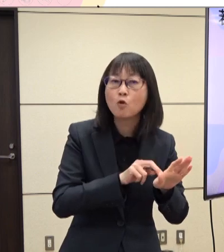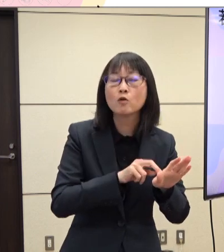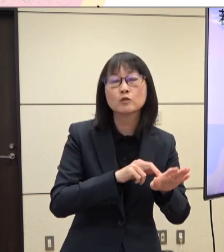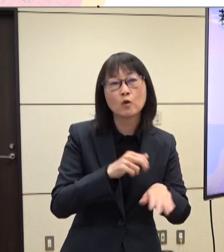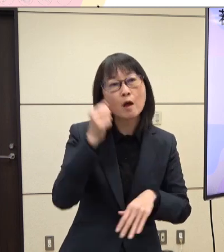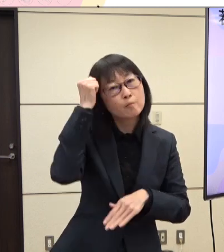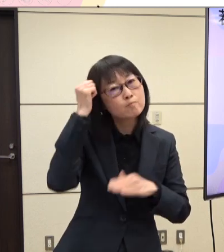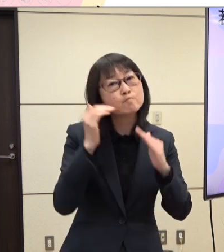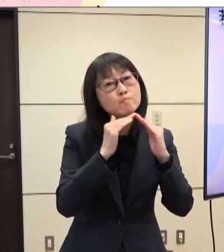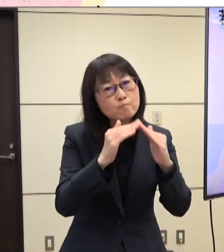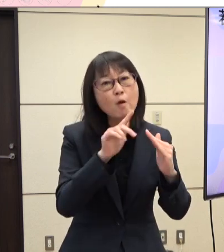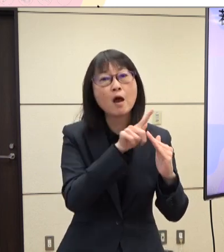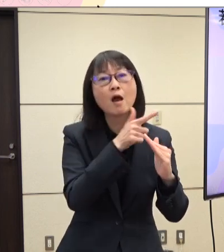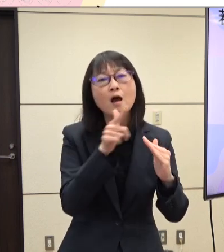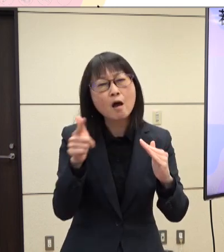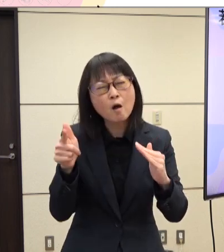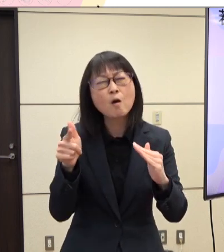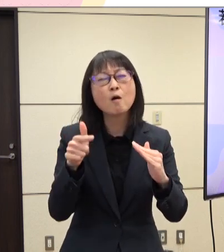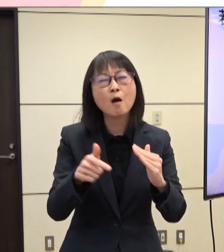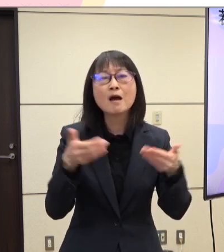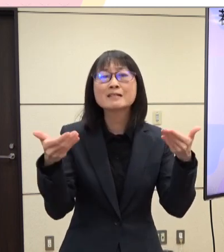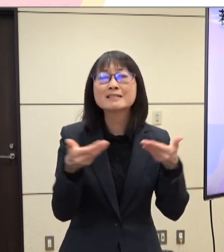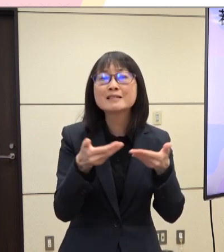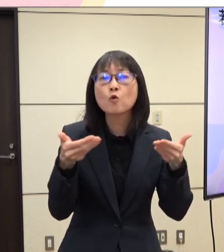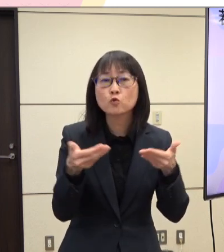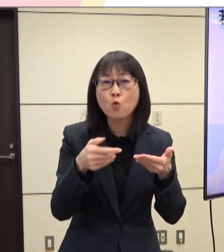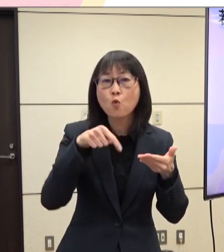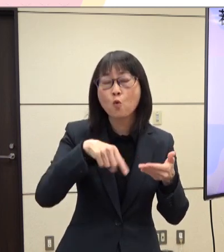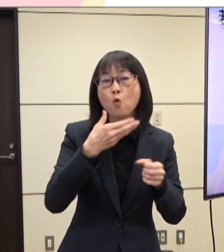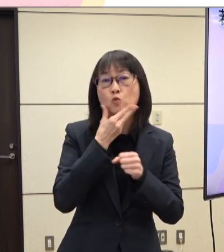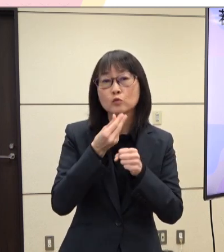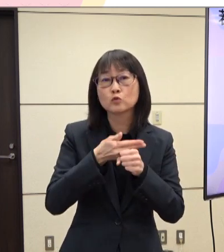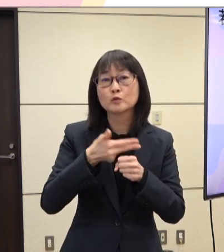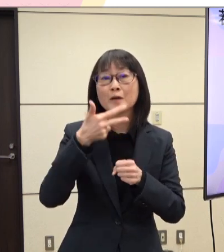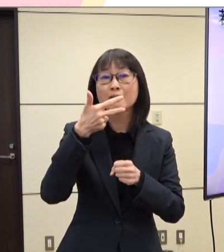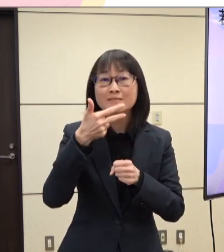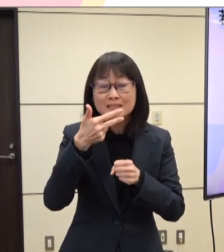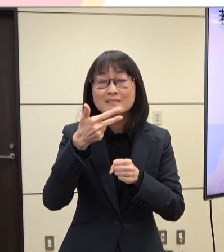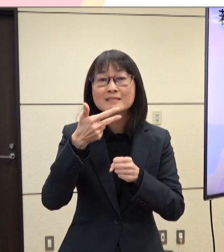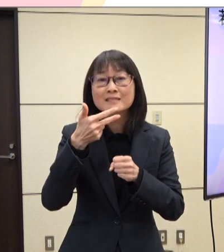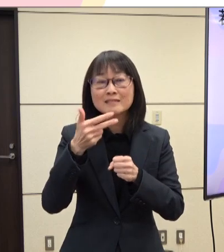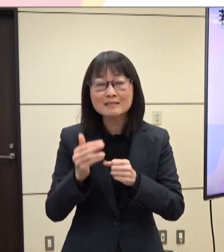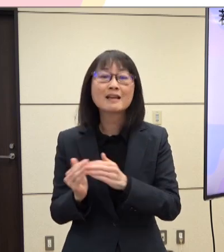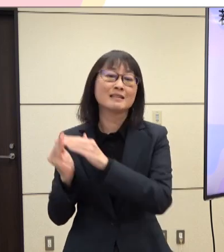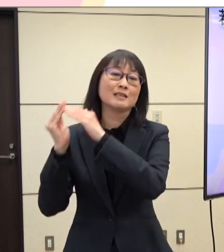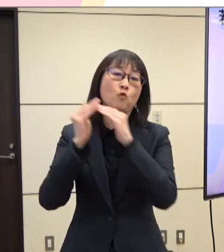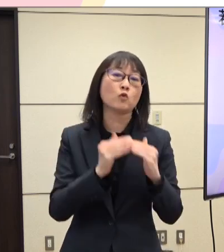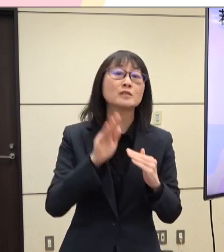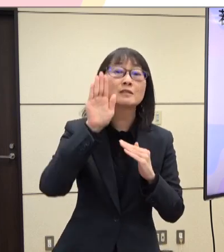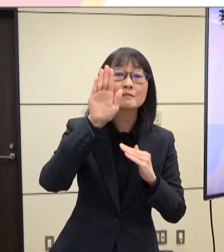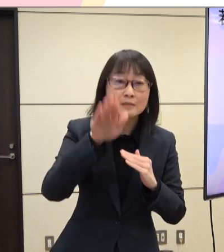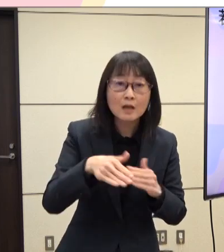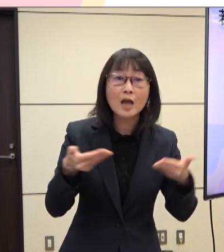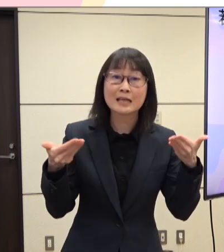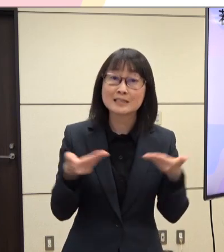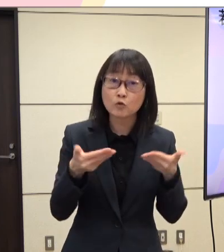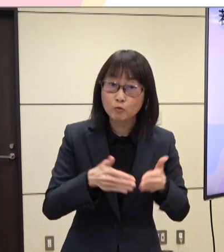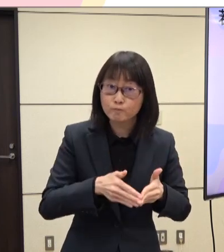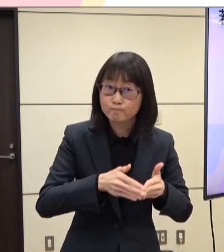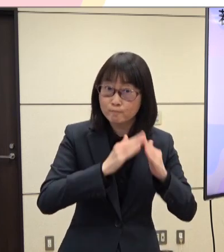店、こういった仕事で寄与される方もいらっしゃるということであ